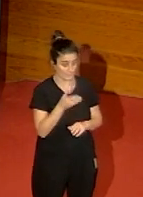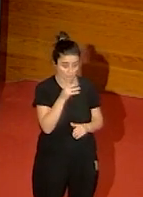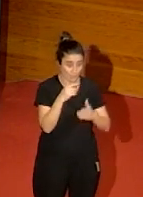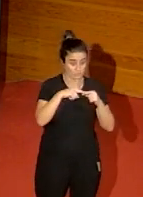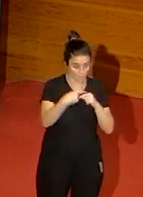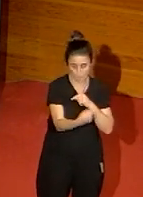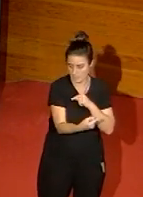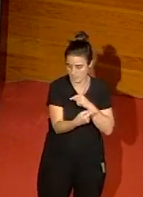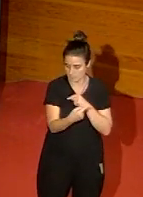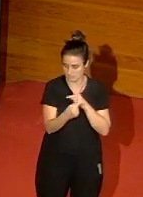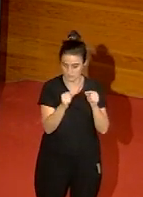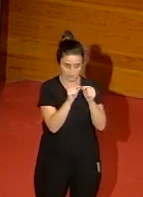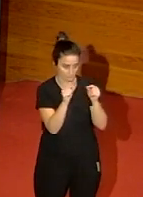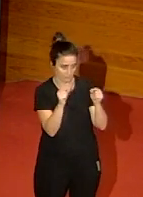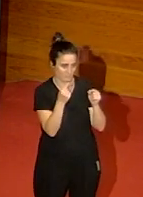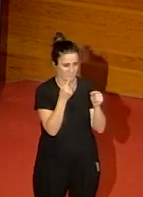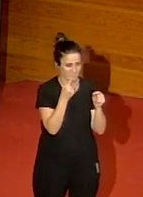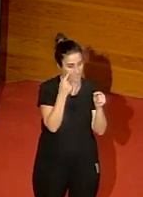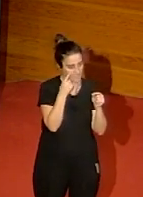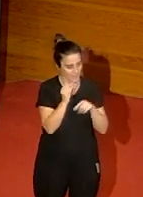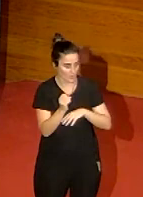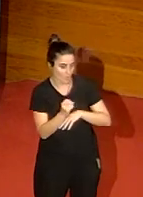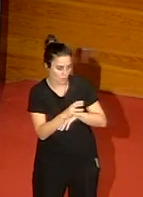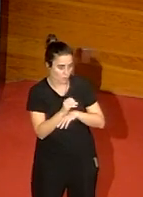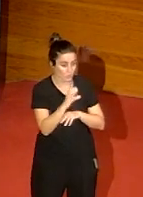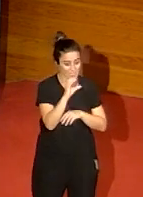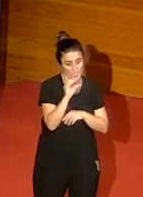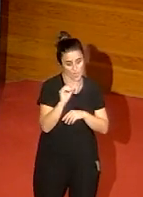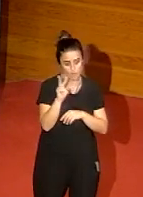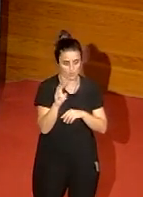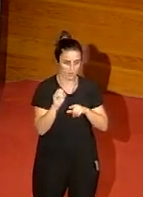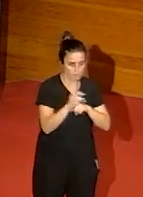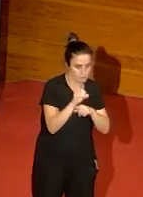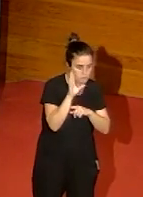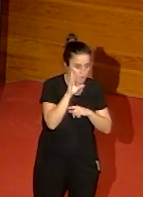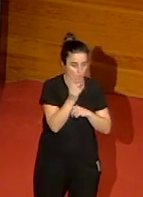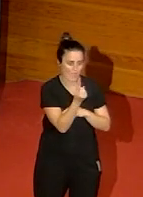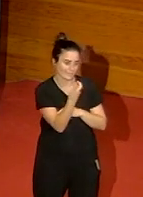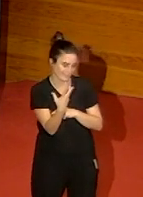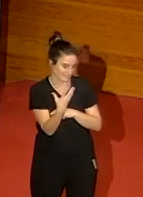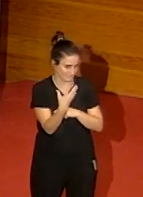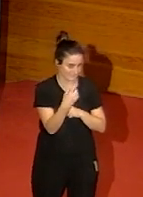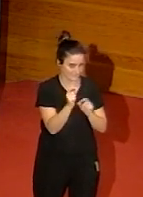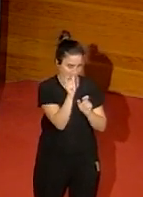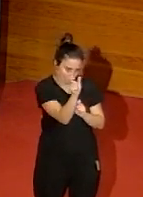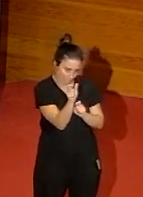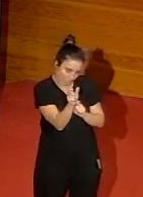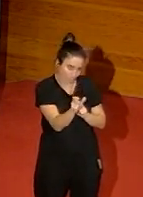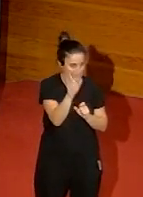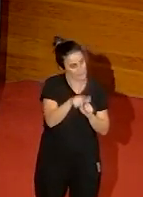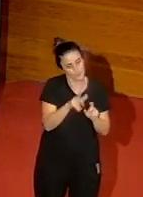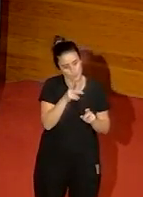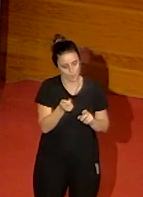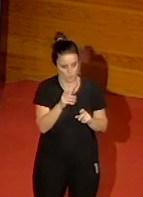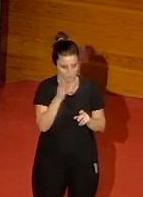zuten zenbat emisio, CO2 emisio egin zituzten egunean, ez? Nolabait ere, kontzientziaren eta hasieran